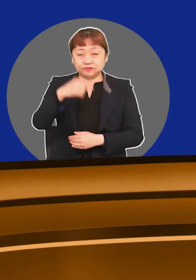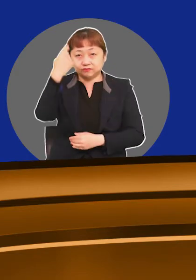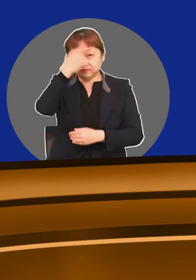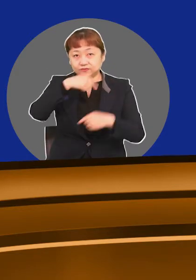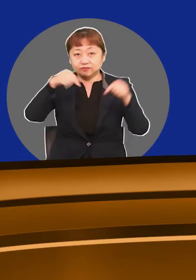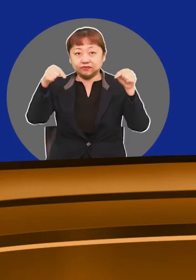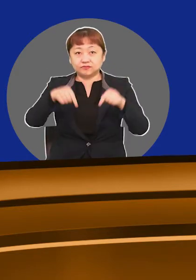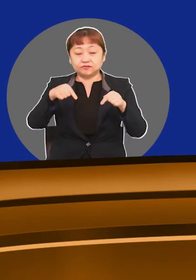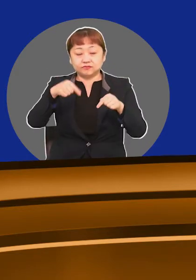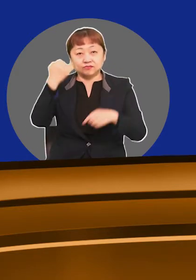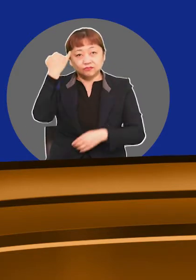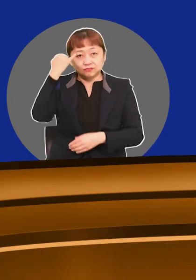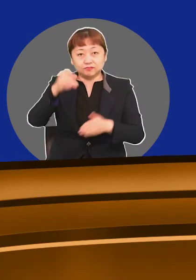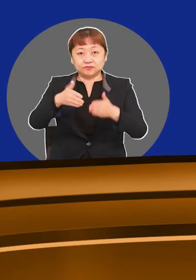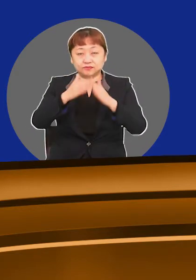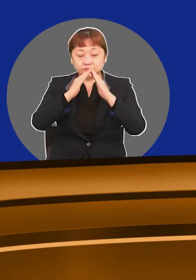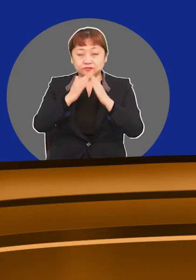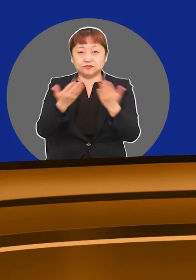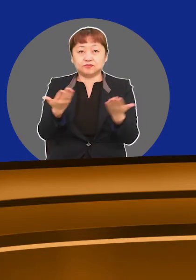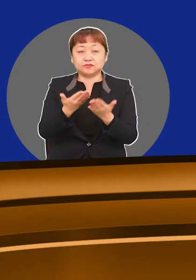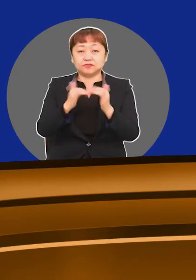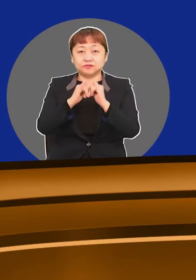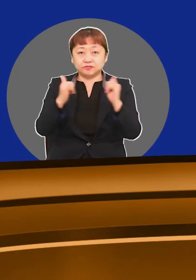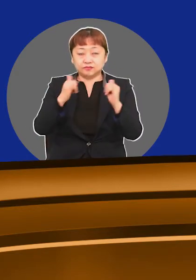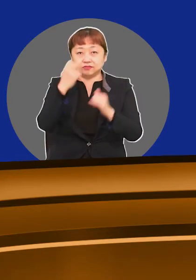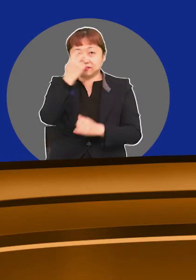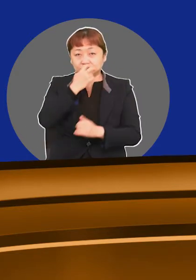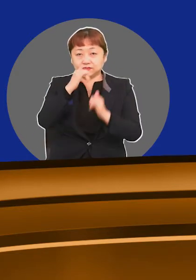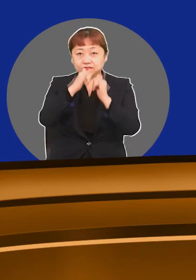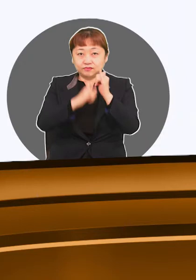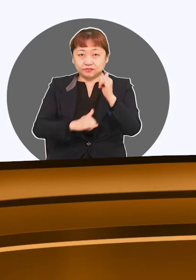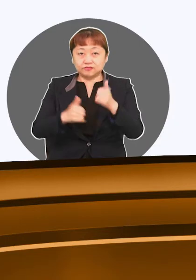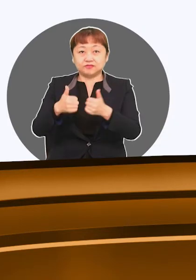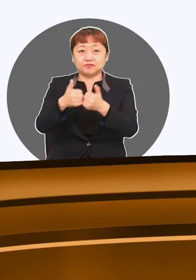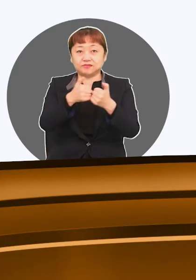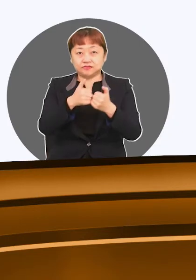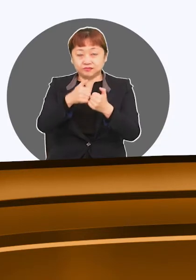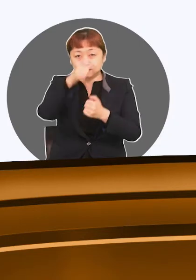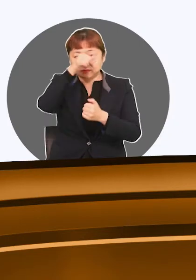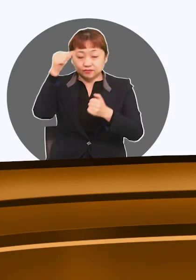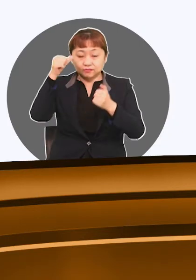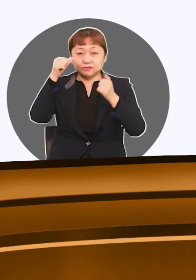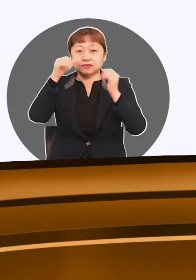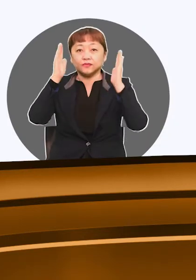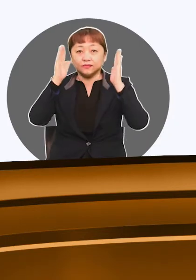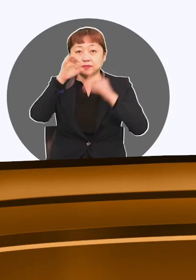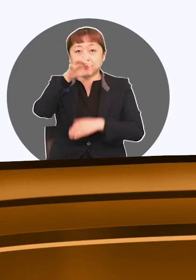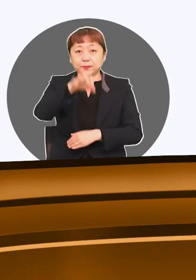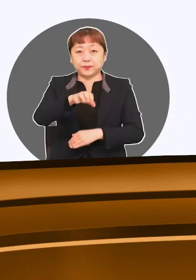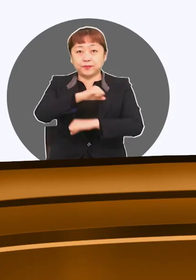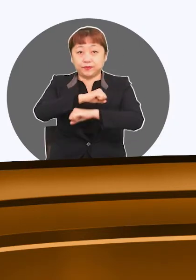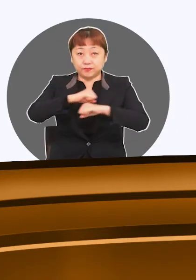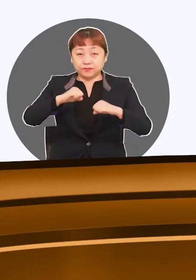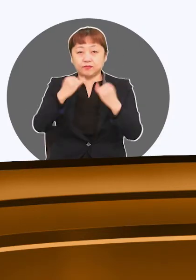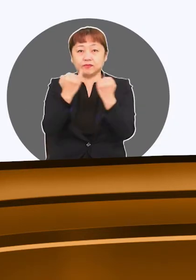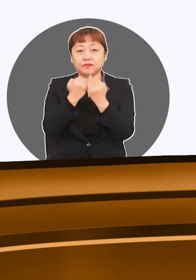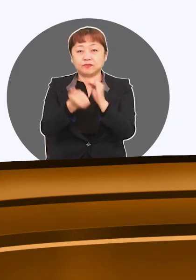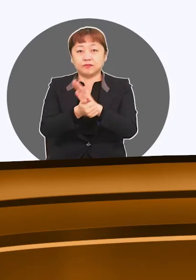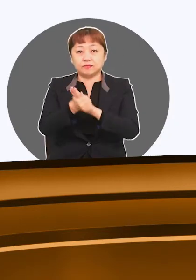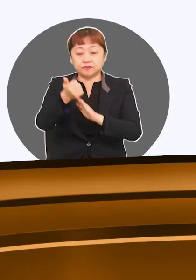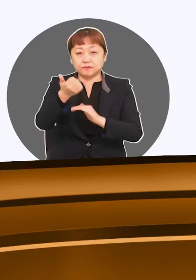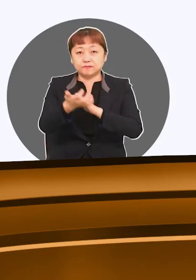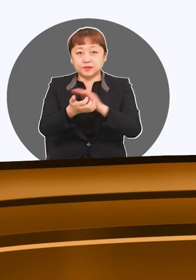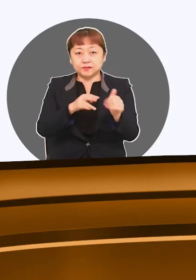면접과 창업 노무 이력서 컨설팅 관이 있고요 평생학습 원 앞쪽 광장에는 여성의 유망